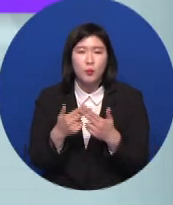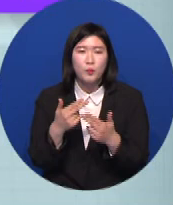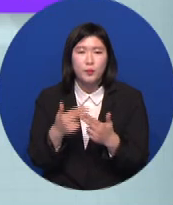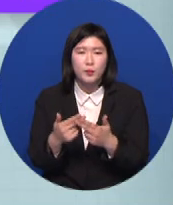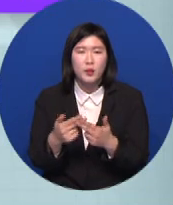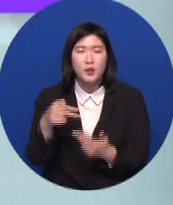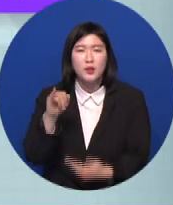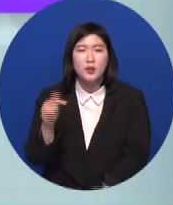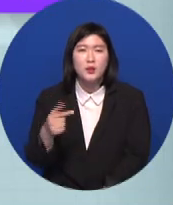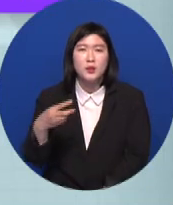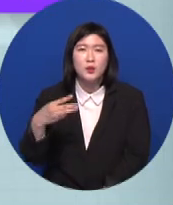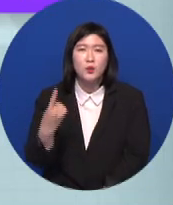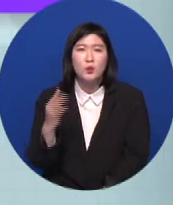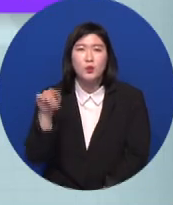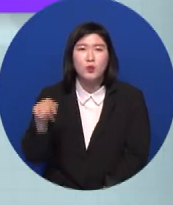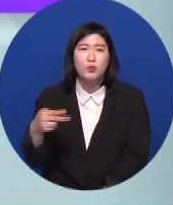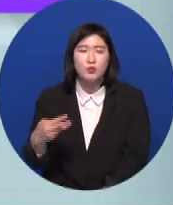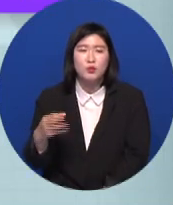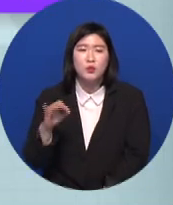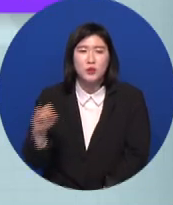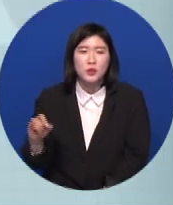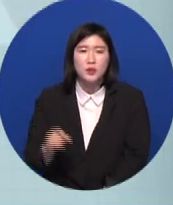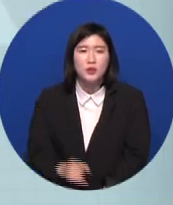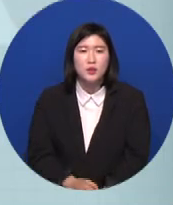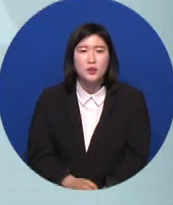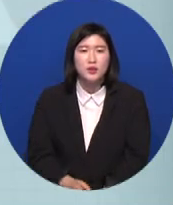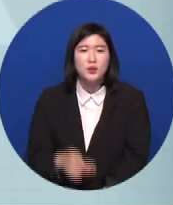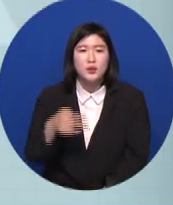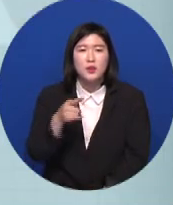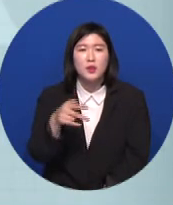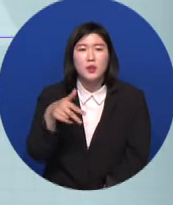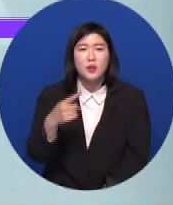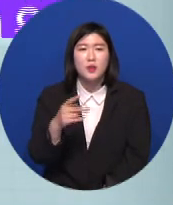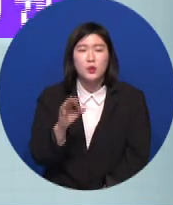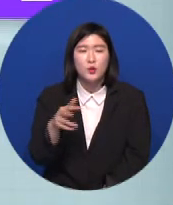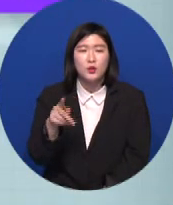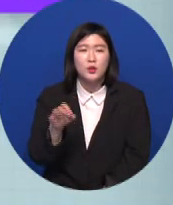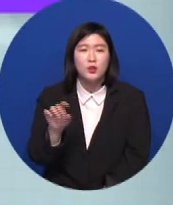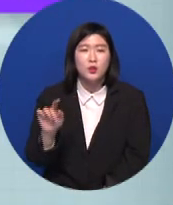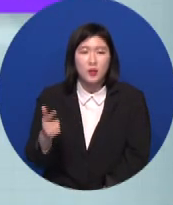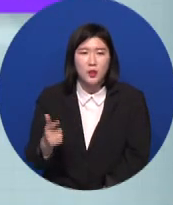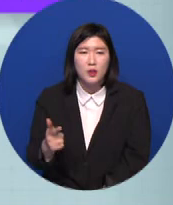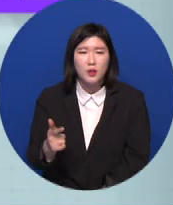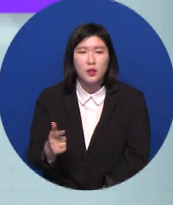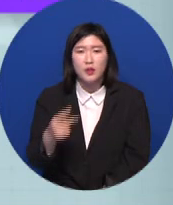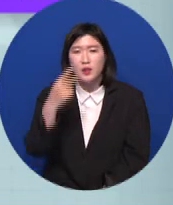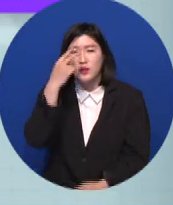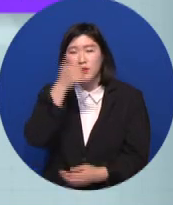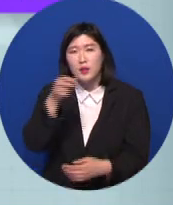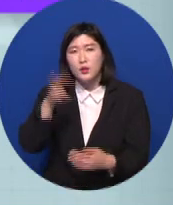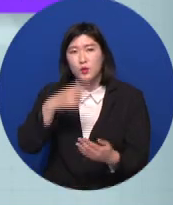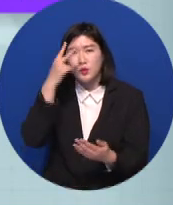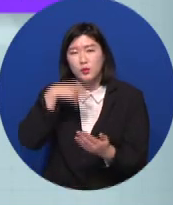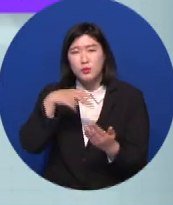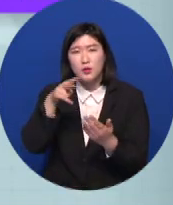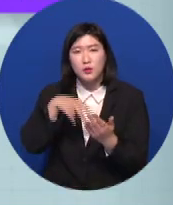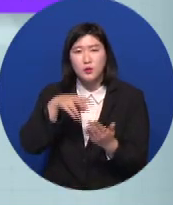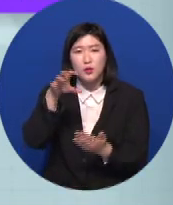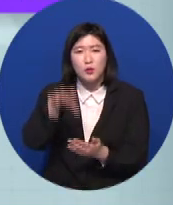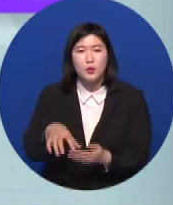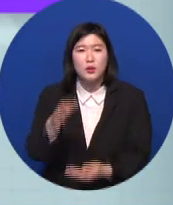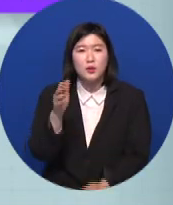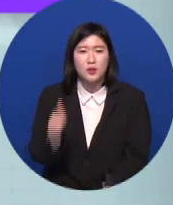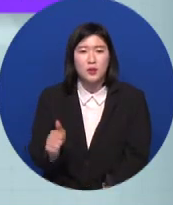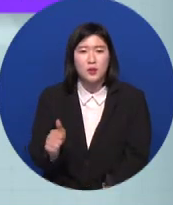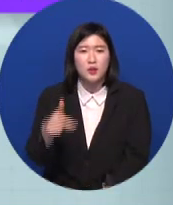900만원 신토불이 200,000원 주식회사 3종 청한 물류 1000만 원 이준범 3종 점자 도서관 관장